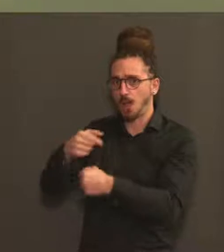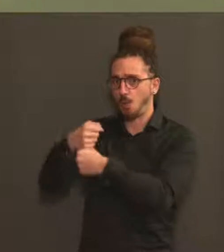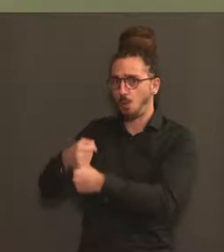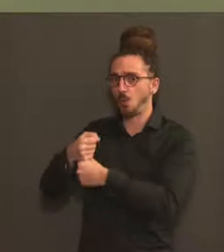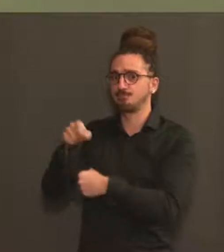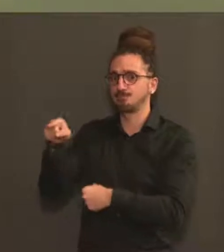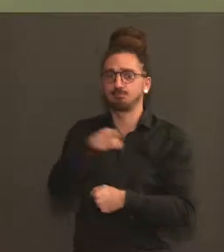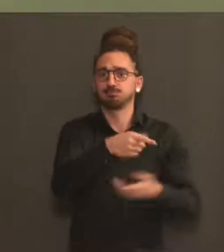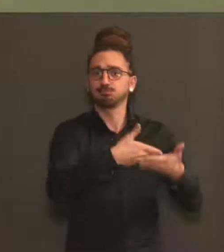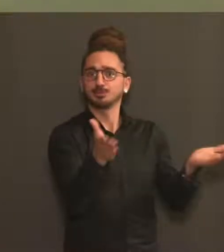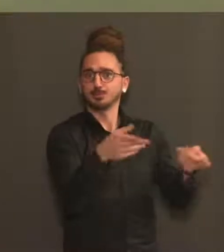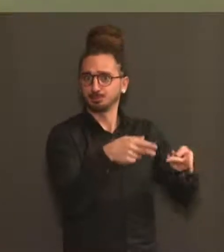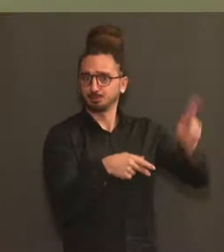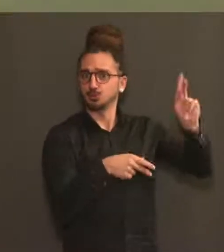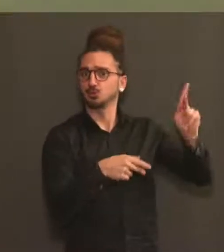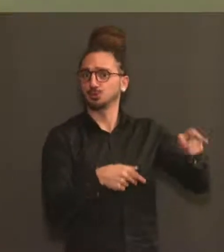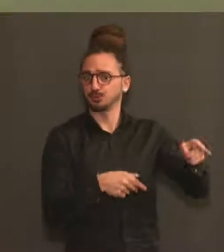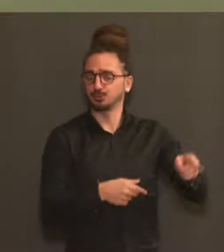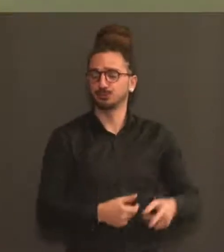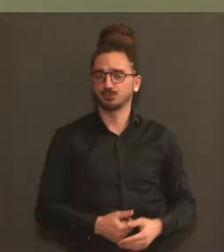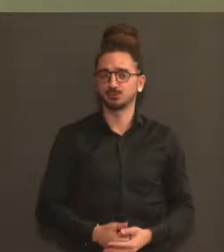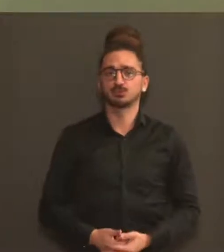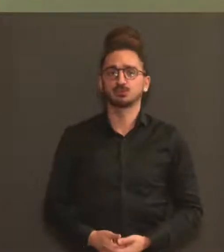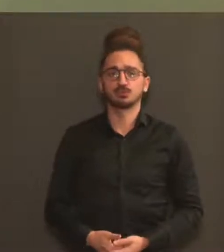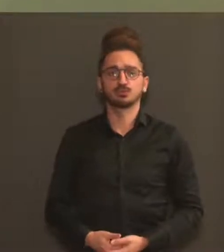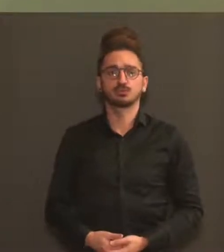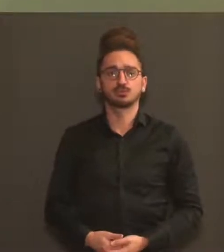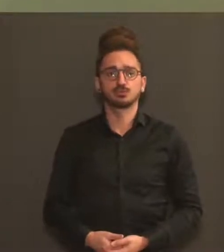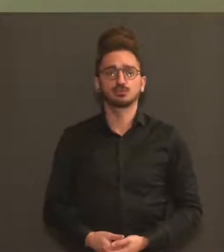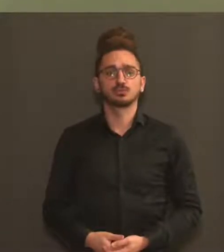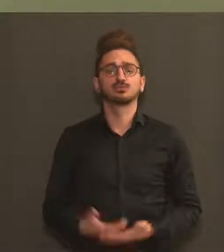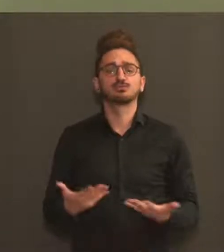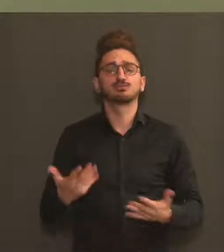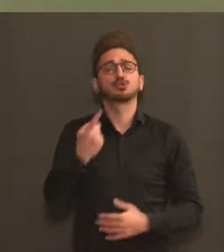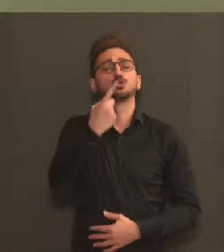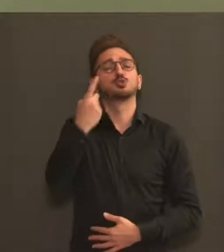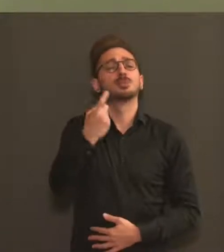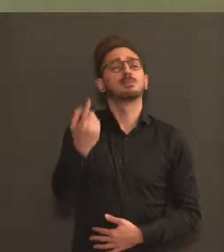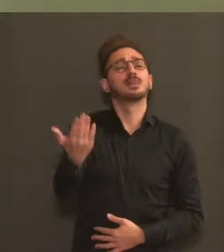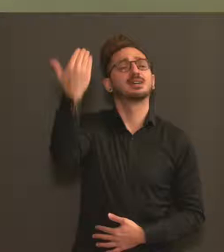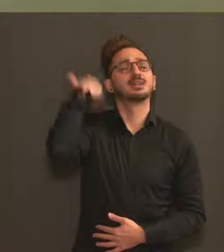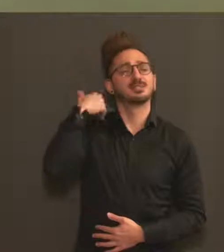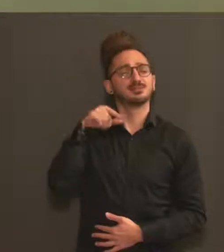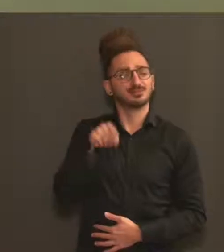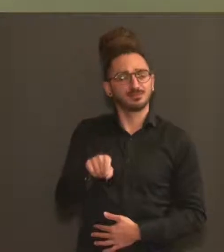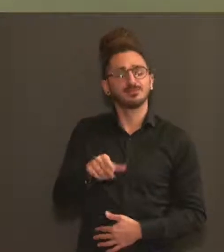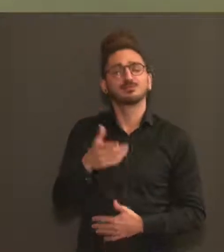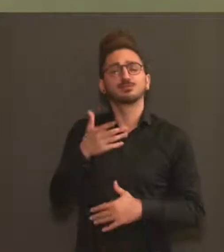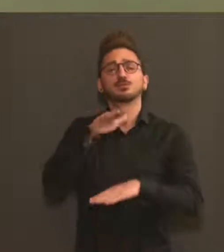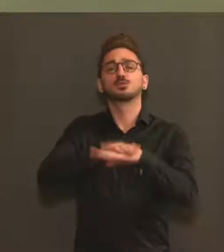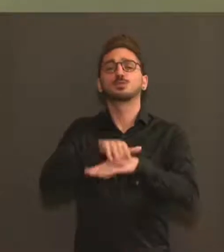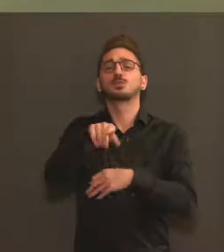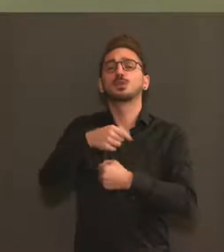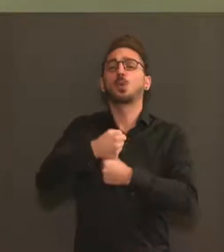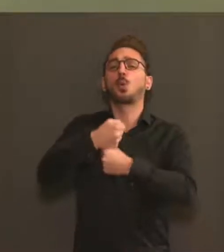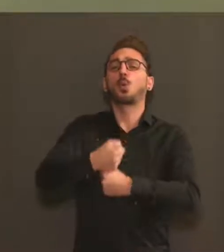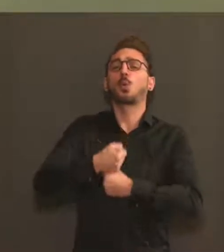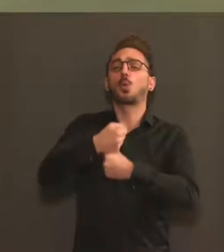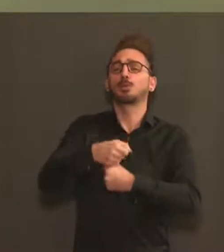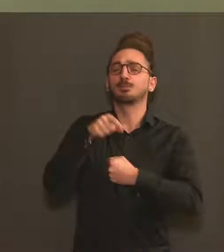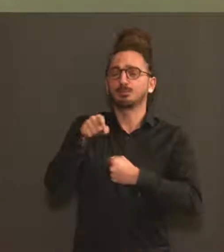la semaine dernière, nous avons eu une hospitalisation venant des maisons de repos qui ne représentait que 6%